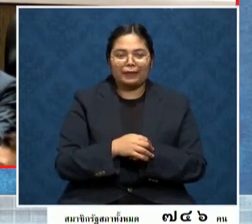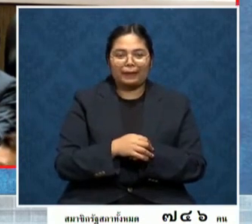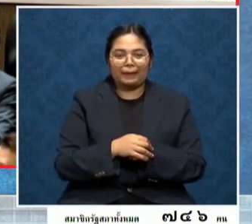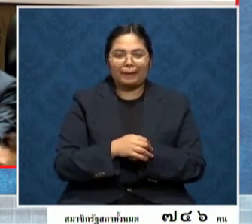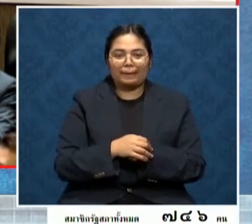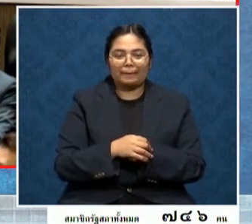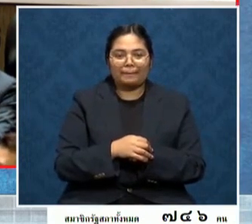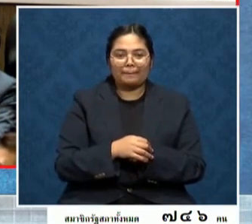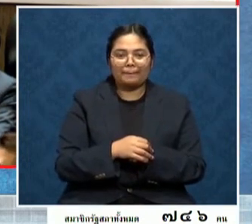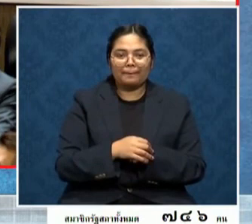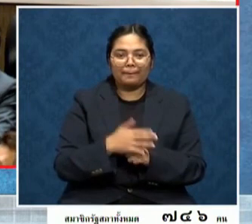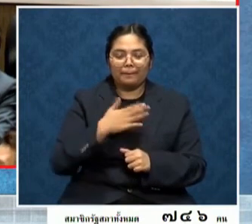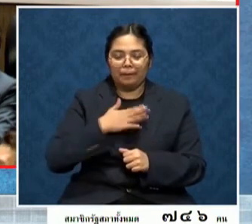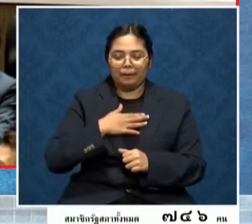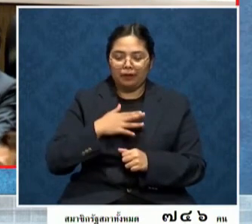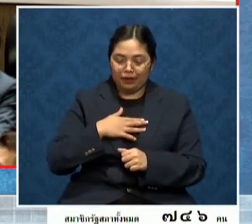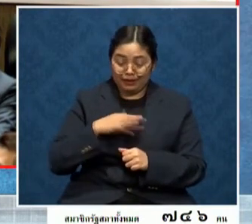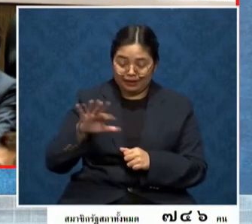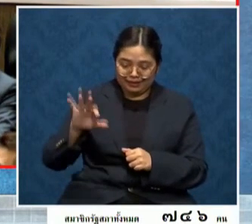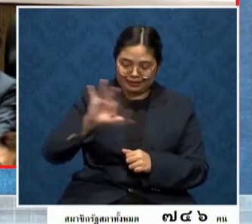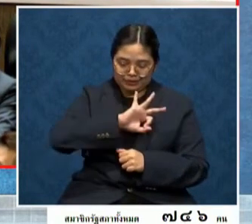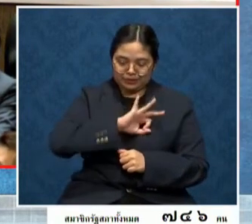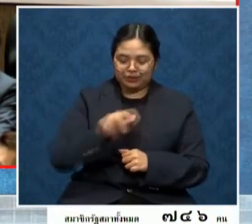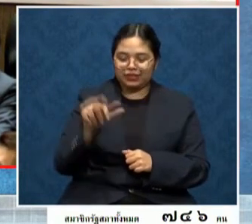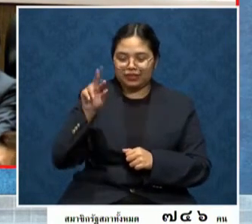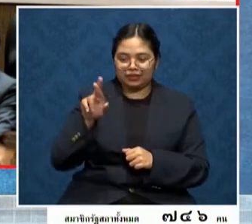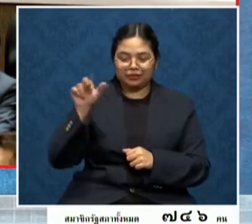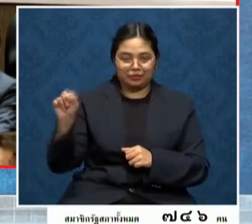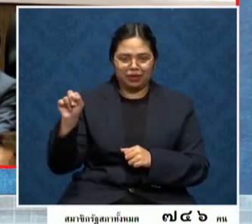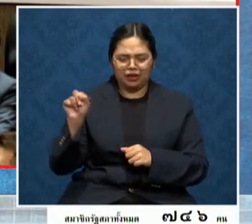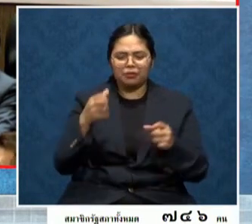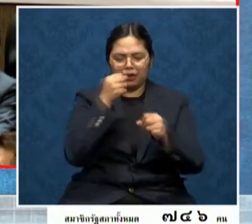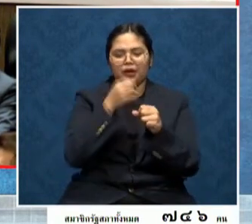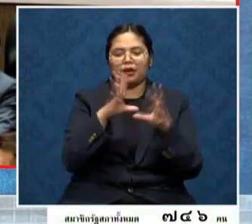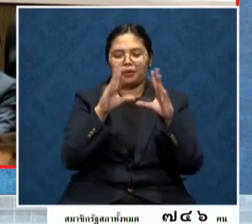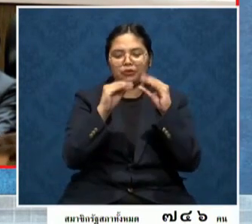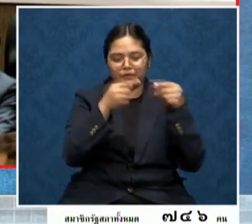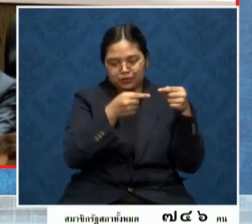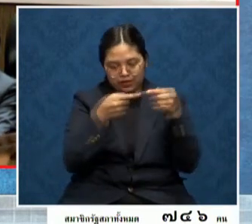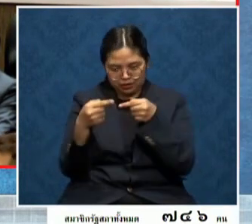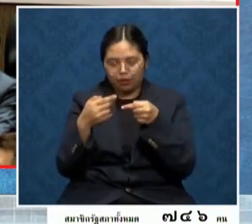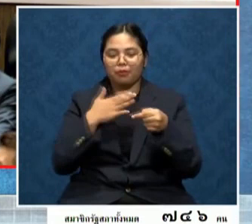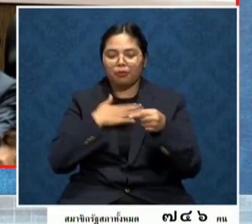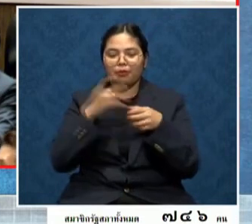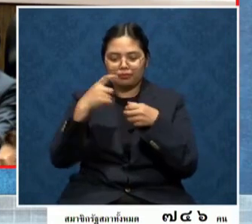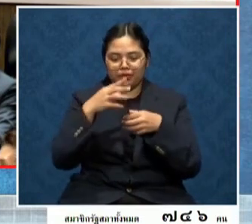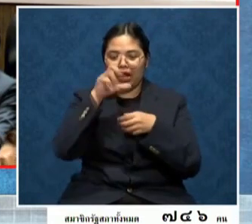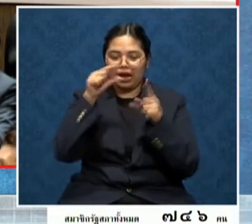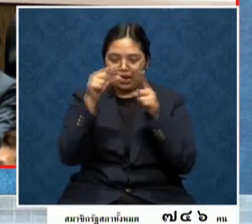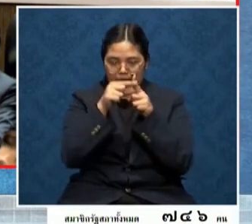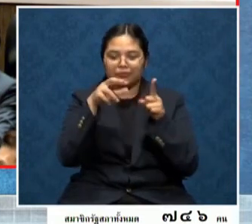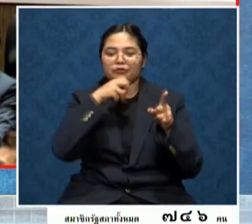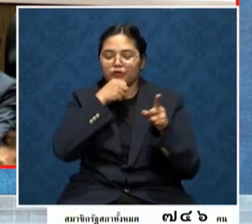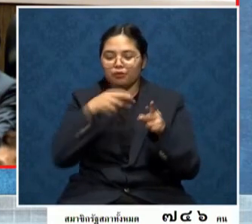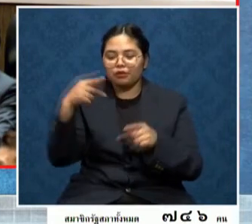กลในฐานะสมาชิกรัฐสภานะครับเพื่อให้การประชุมเดินหน้าต่อนะครับผมขอถอนนะครับคำว่าส้มหล่น